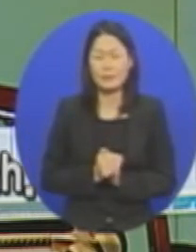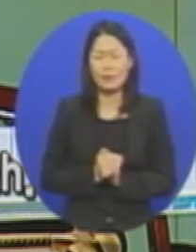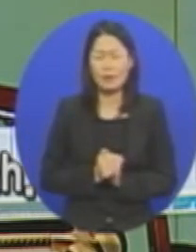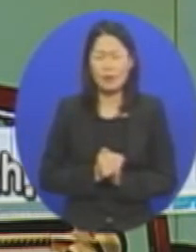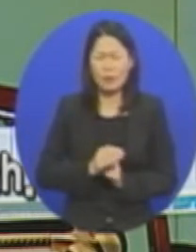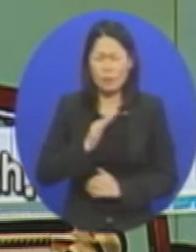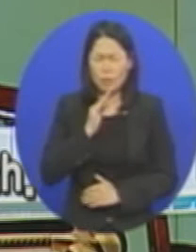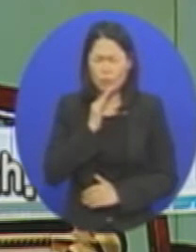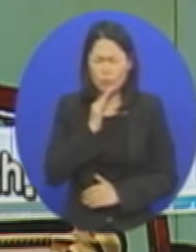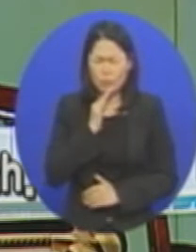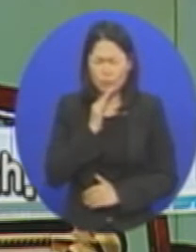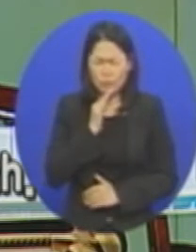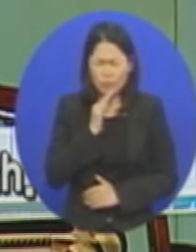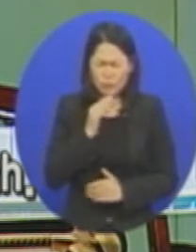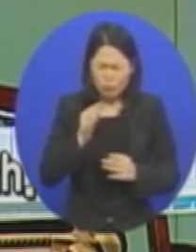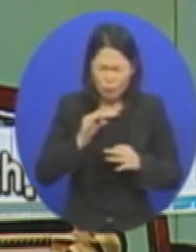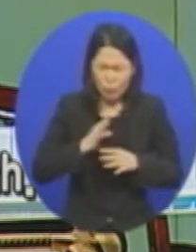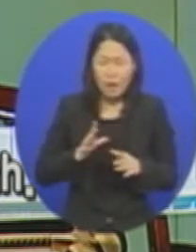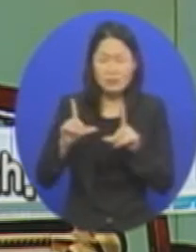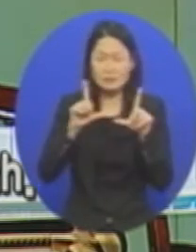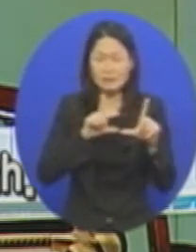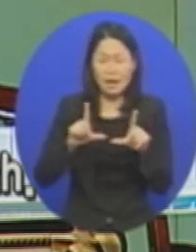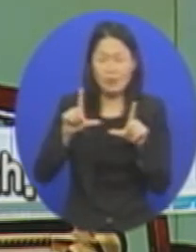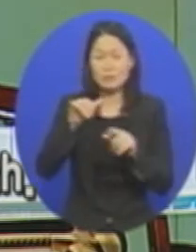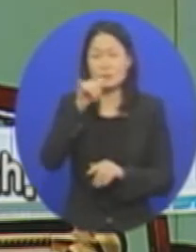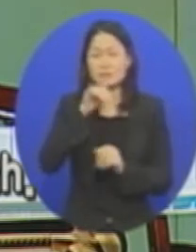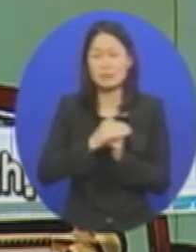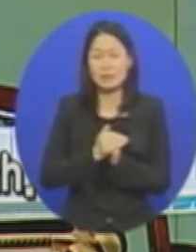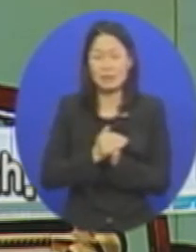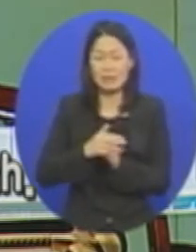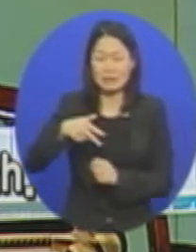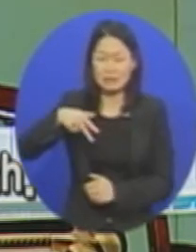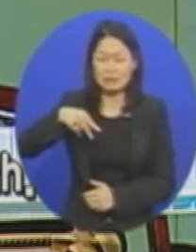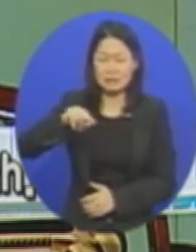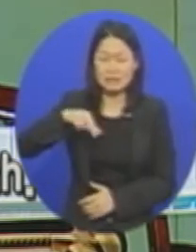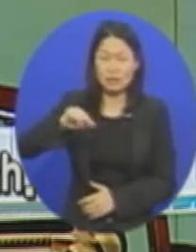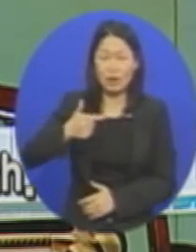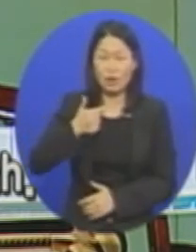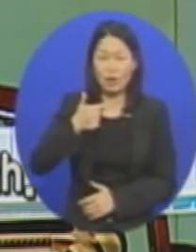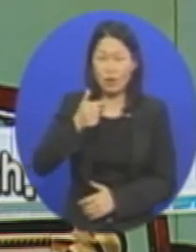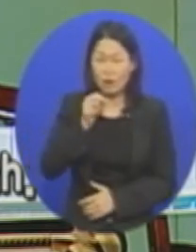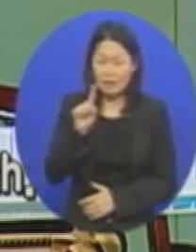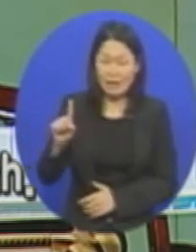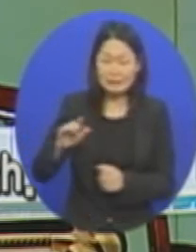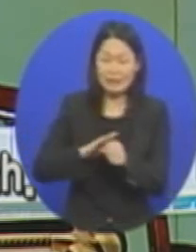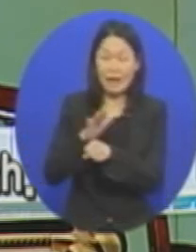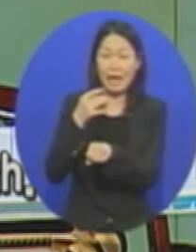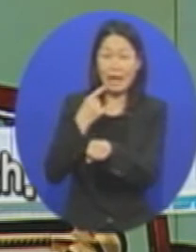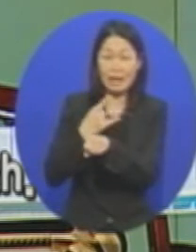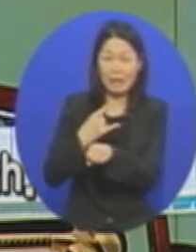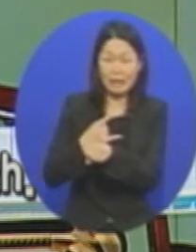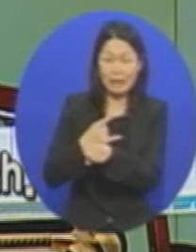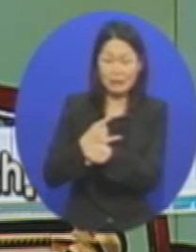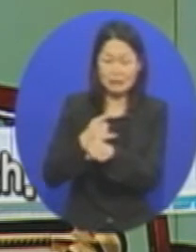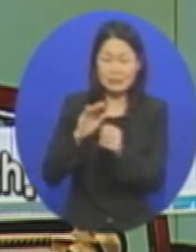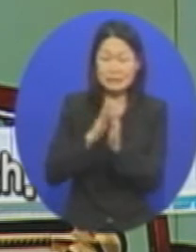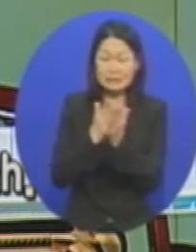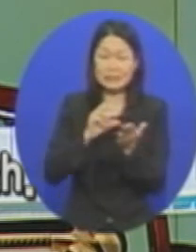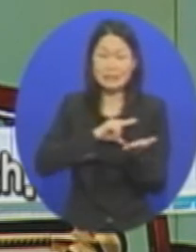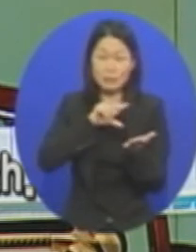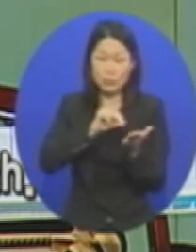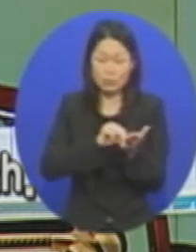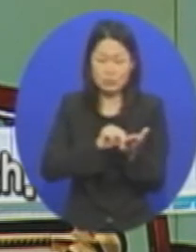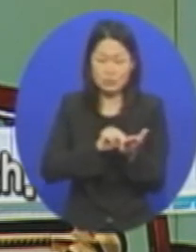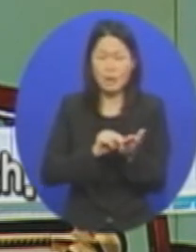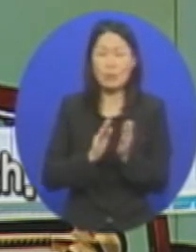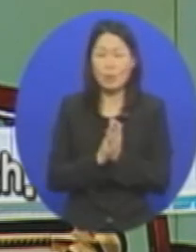너무 너무 놀라운 삶을 살고 있어요 지선아 사랑해 라고 하는 책 제목은 지선이 의 신앙 고백 입니다